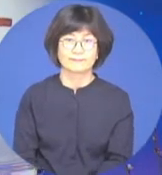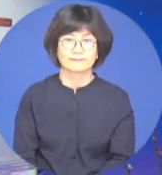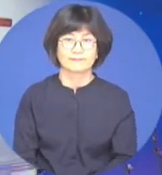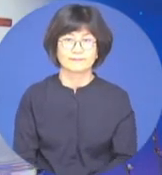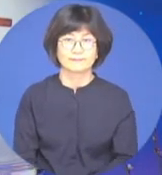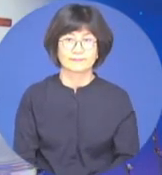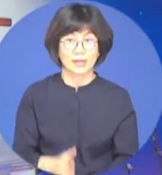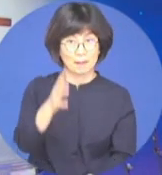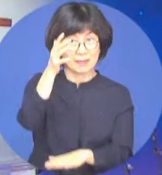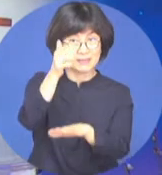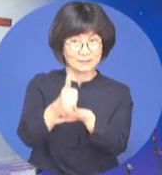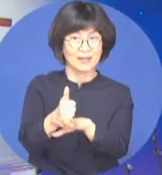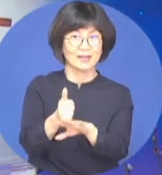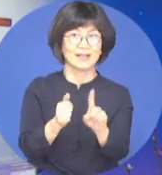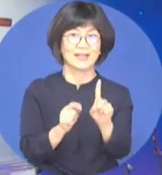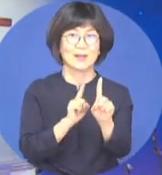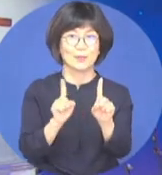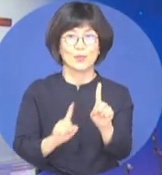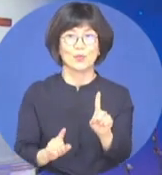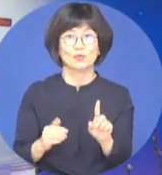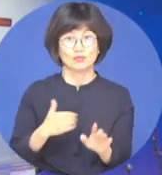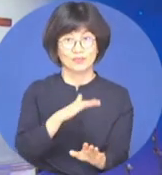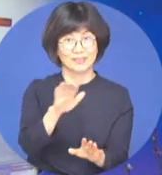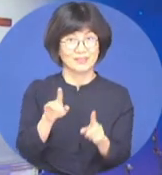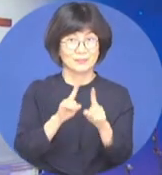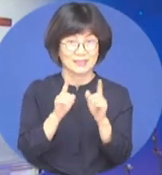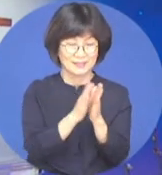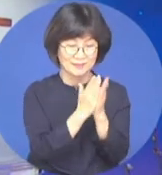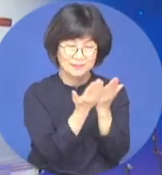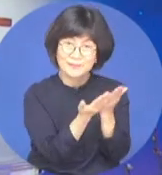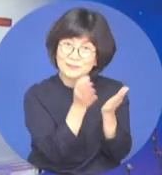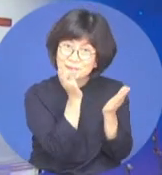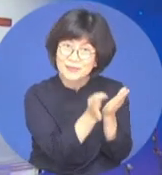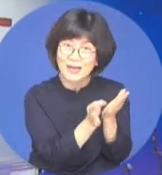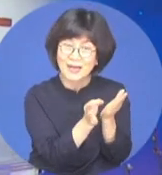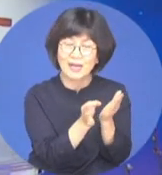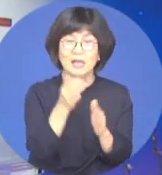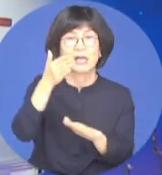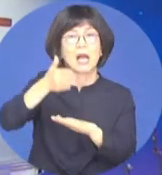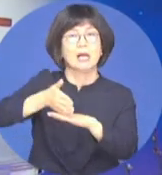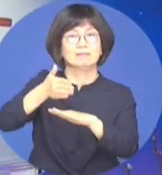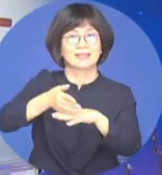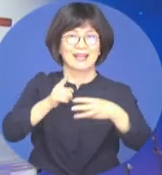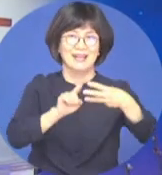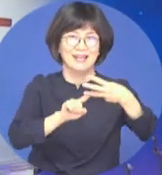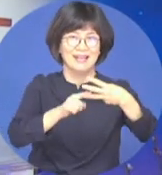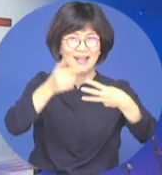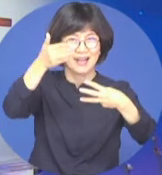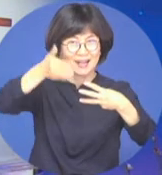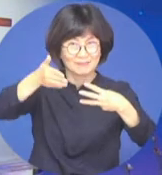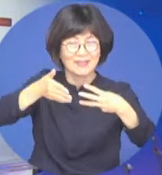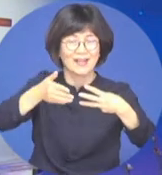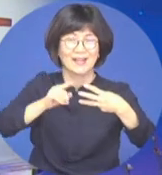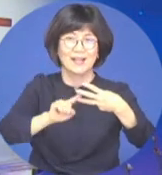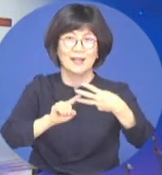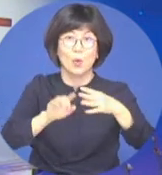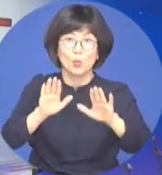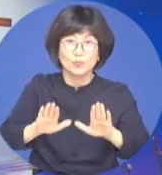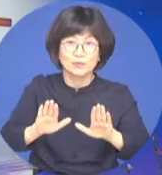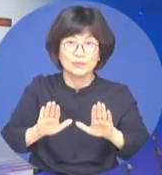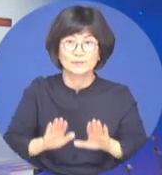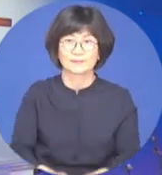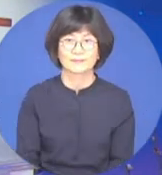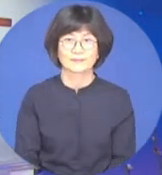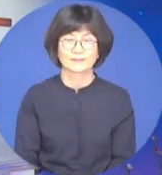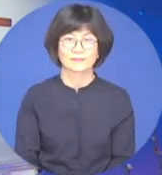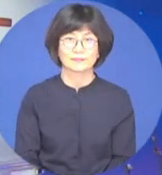마지막 한 가지가 있는데 그것이 뭐냐면 오늘 말씀 보니까 감사하며 사는 것입니다. 오늘 여기